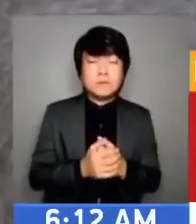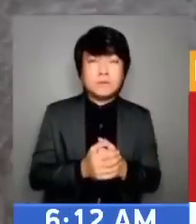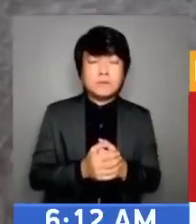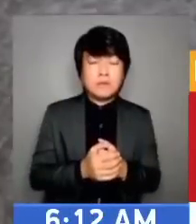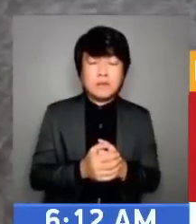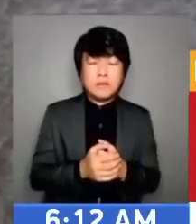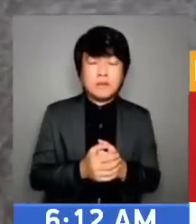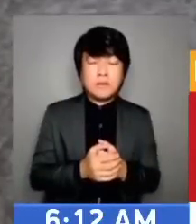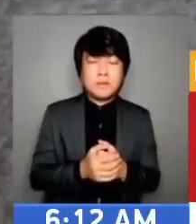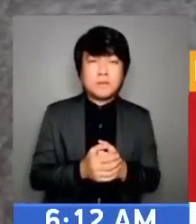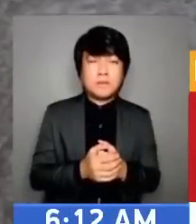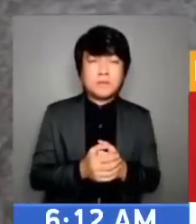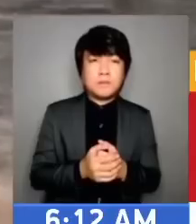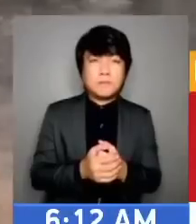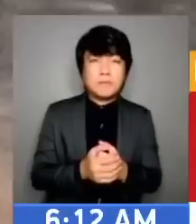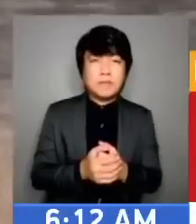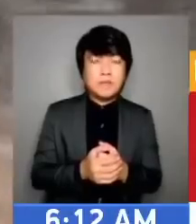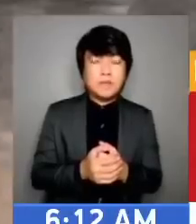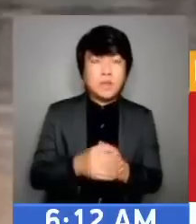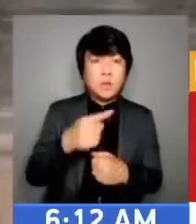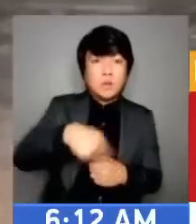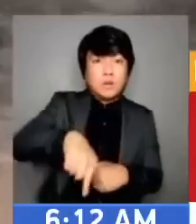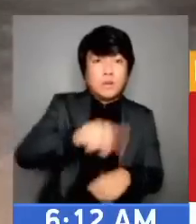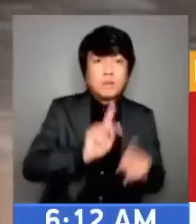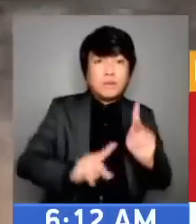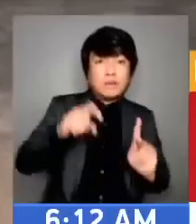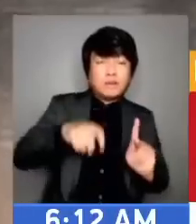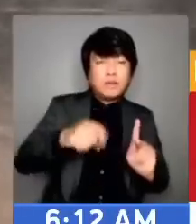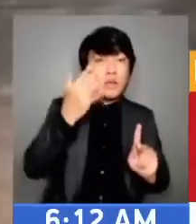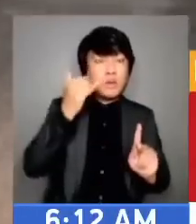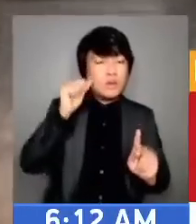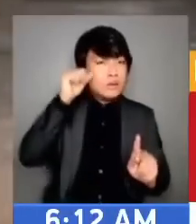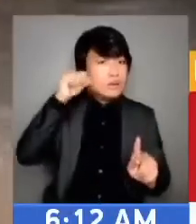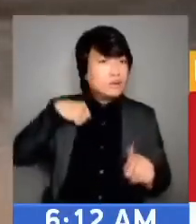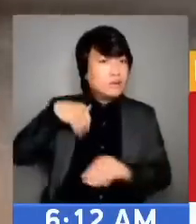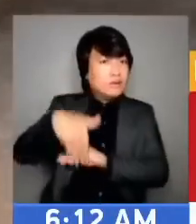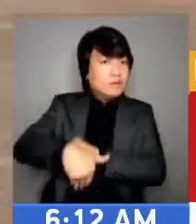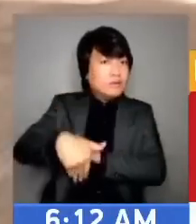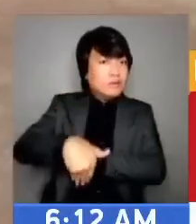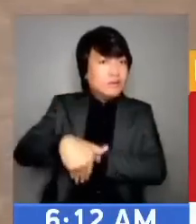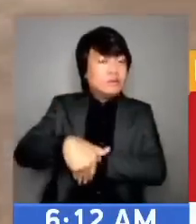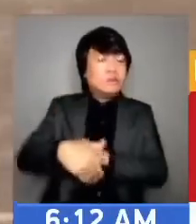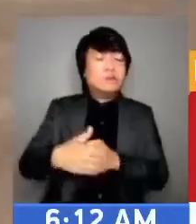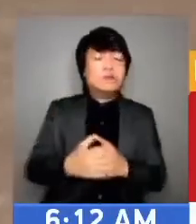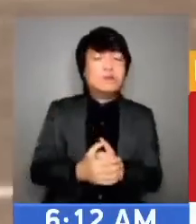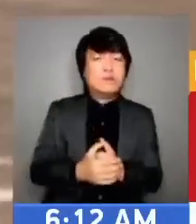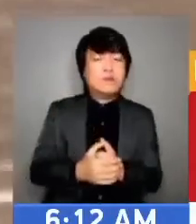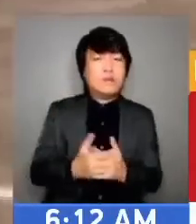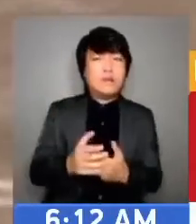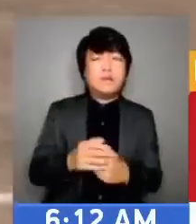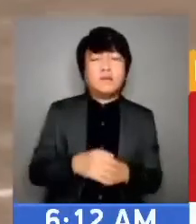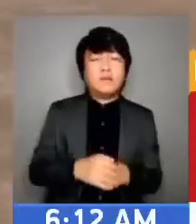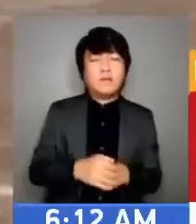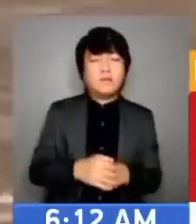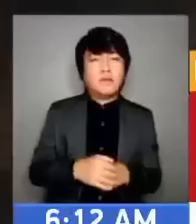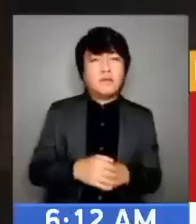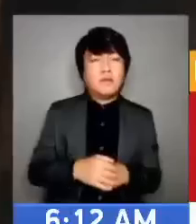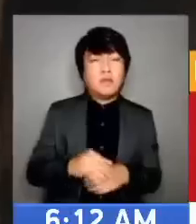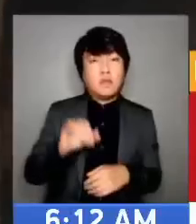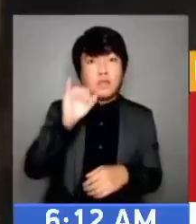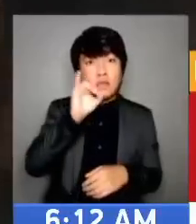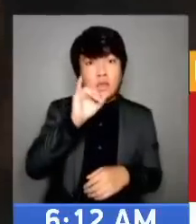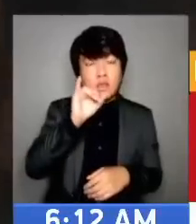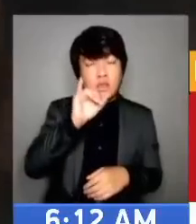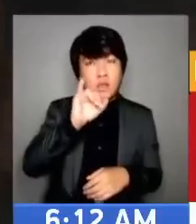mga nangangailangan. Kasi hanggang kagabi po, may mga portion po sa Ilocos Sur, Ilocos Norte,